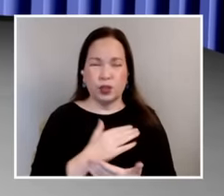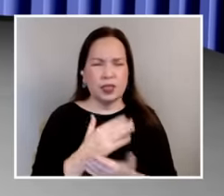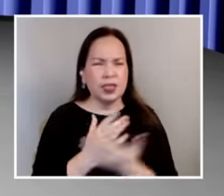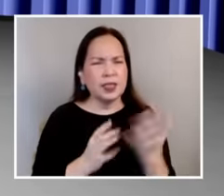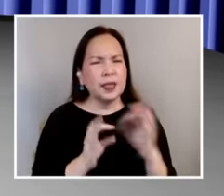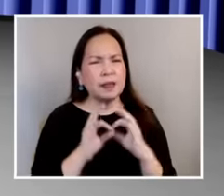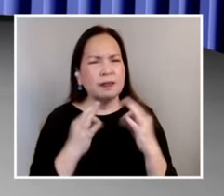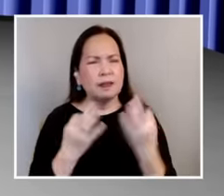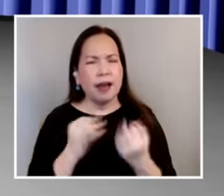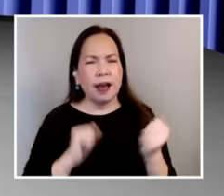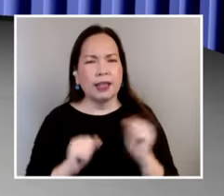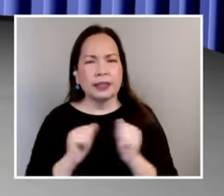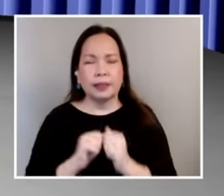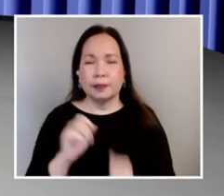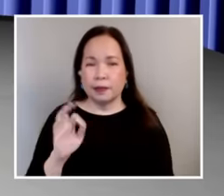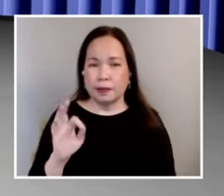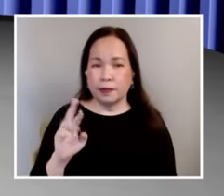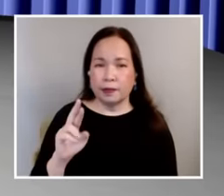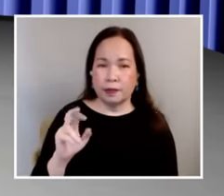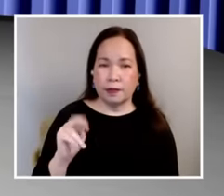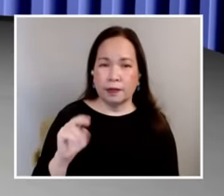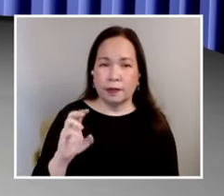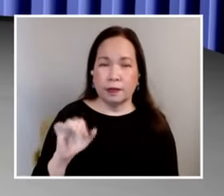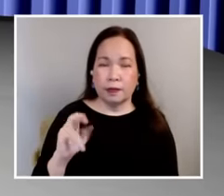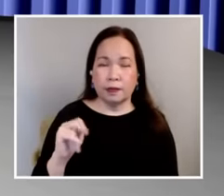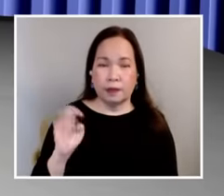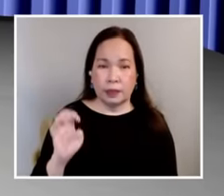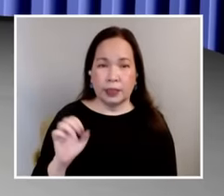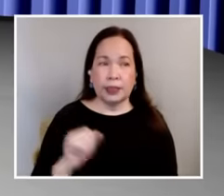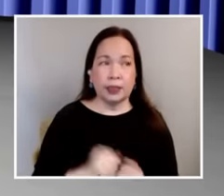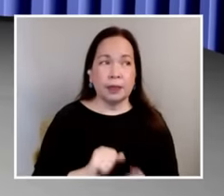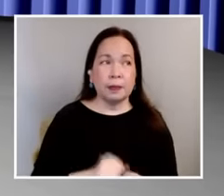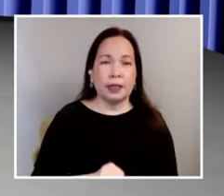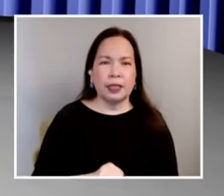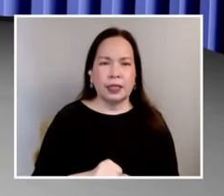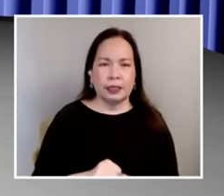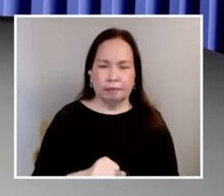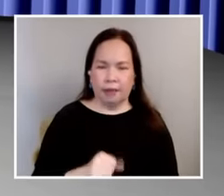si Francine Diaz at mga bagets sa sina Imogen at Fabio.